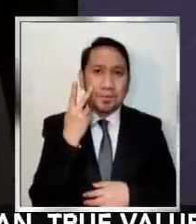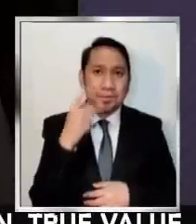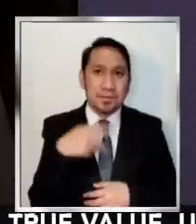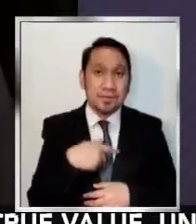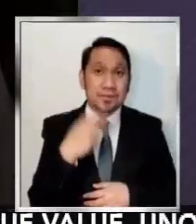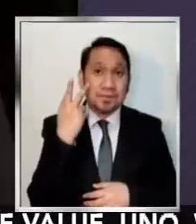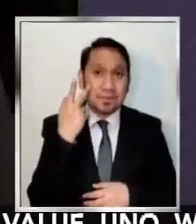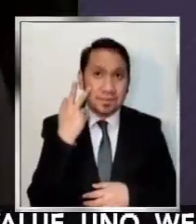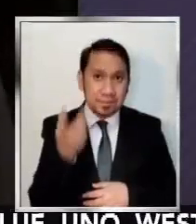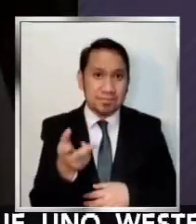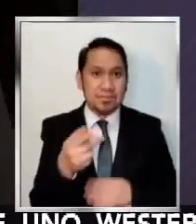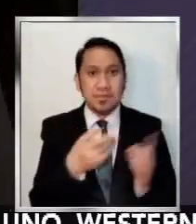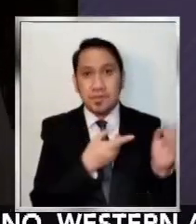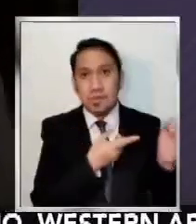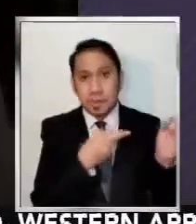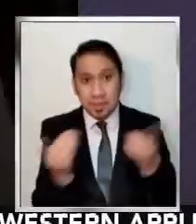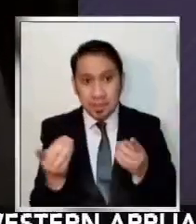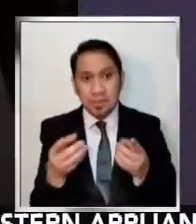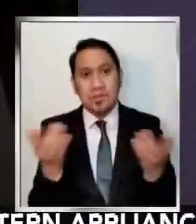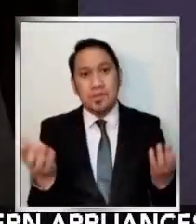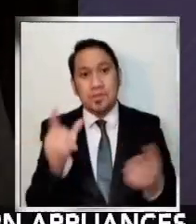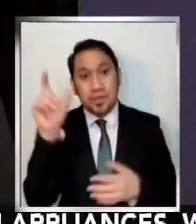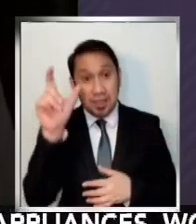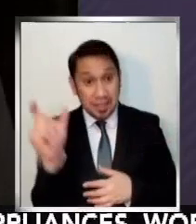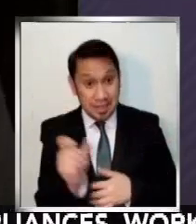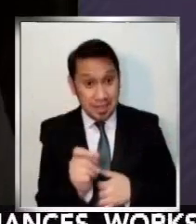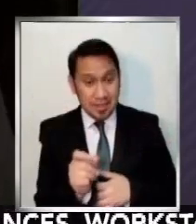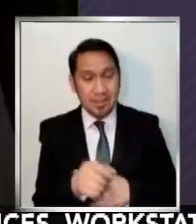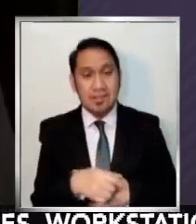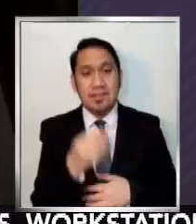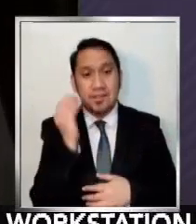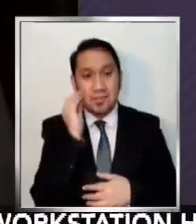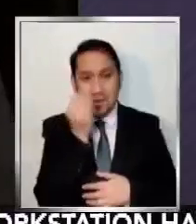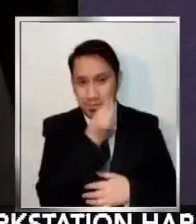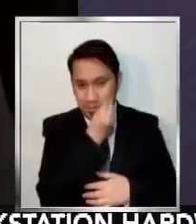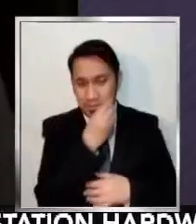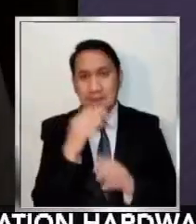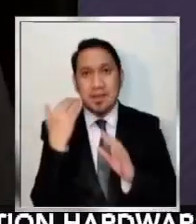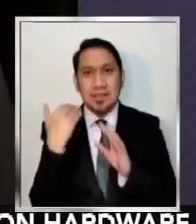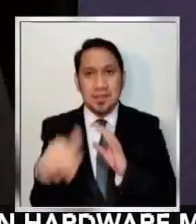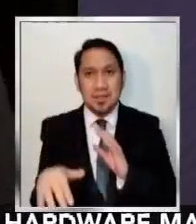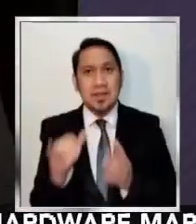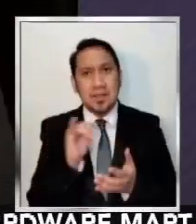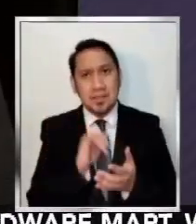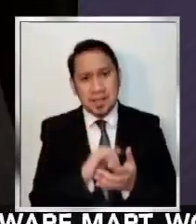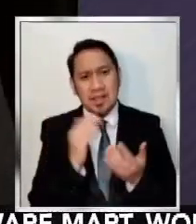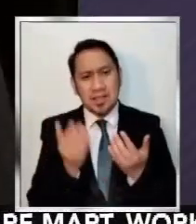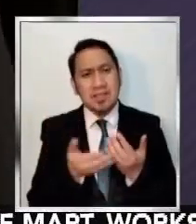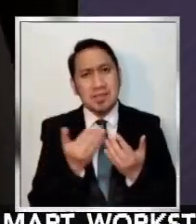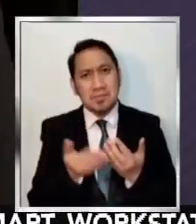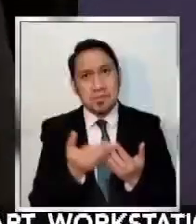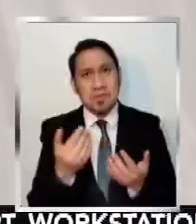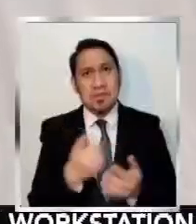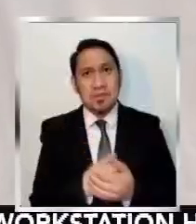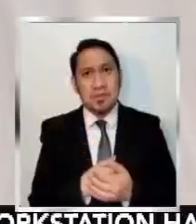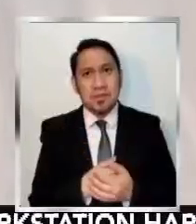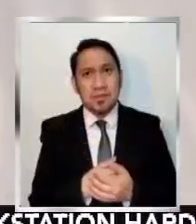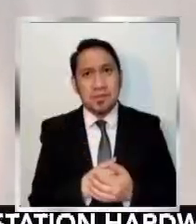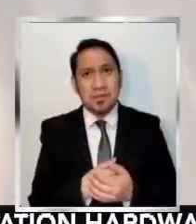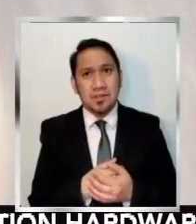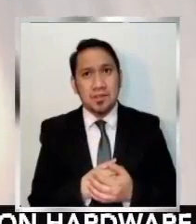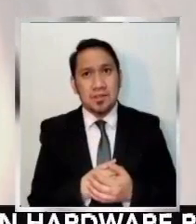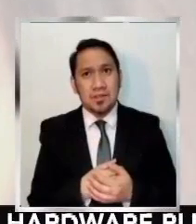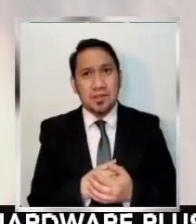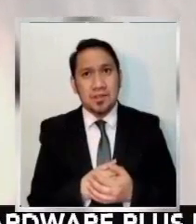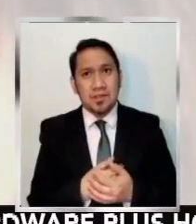dun sa Italy ng flowers. So yun yung mga small things ang naman would go a long way. Time zone,